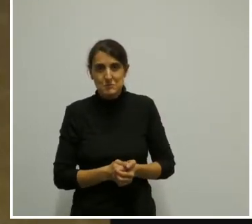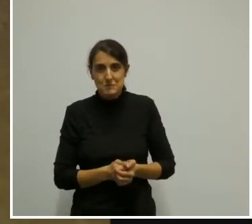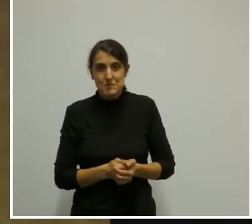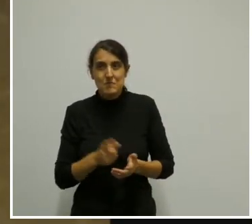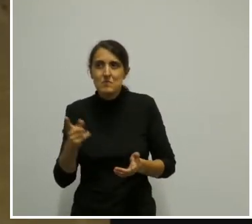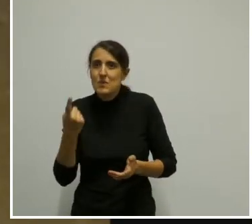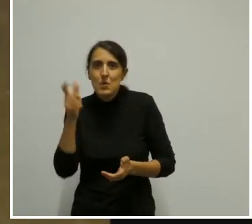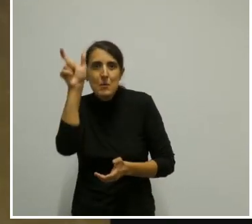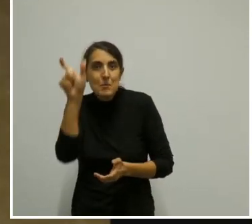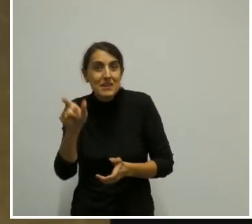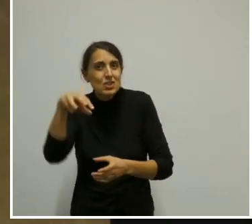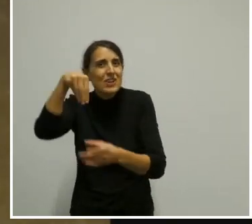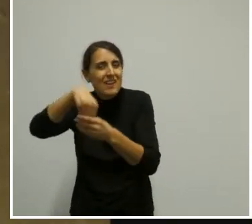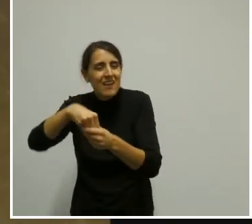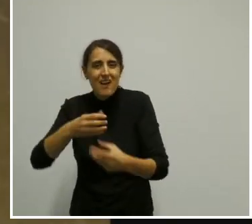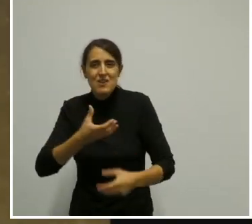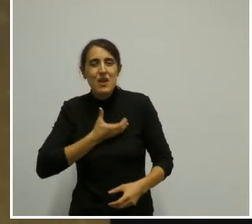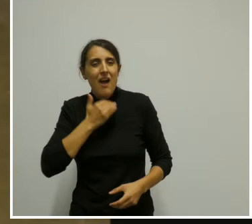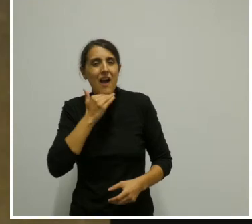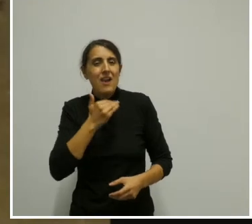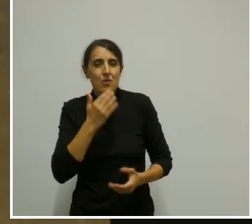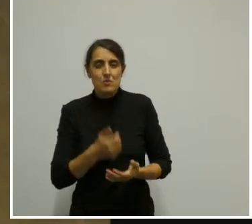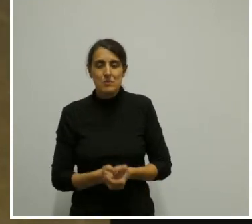Sí, sí, a l'IMEP,